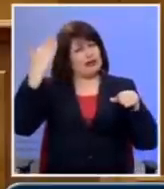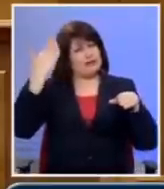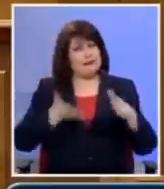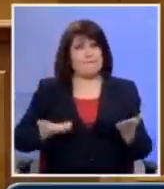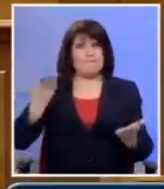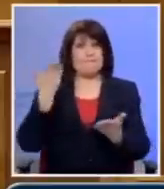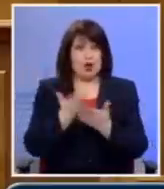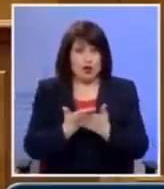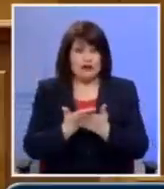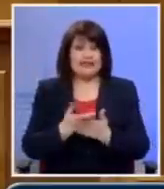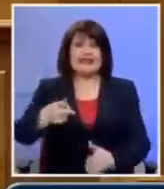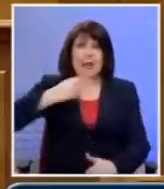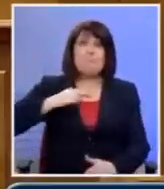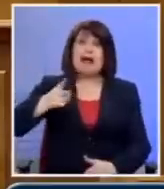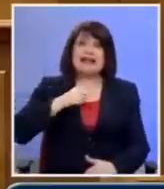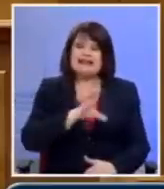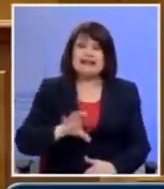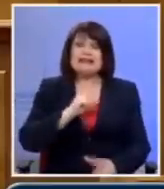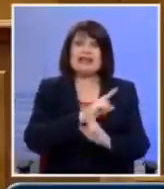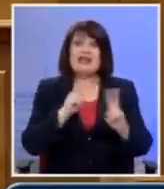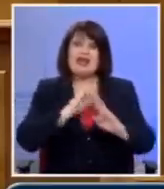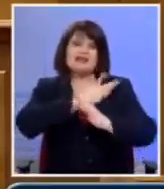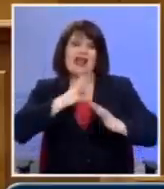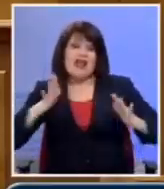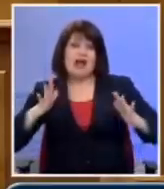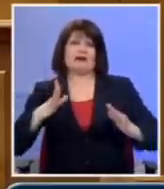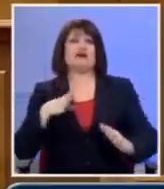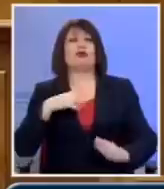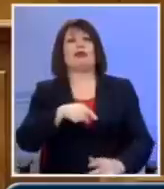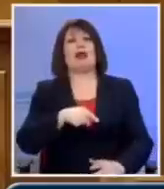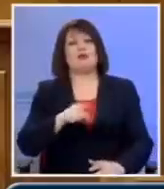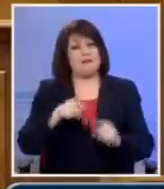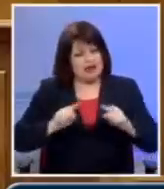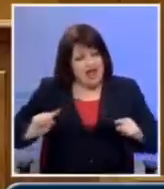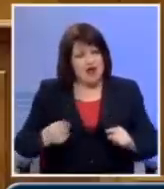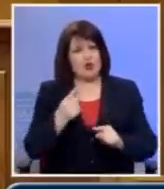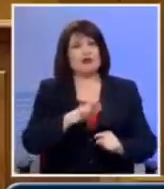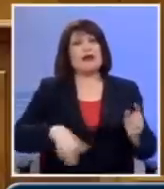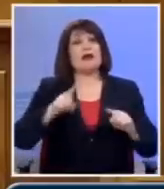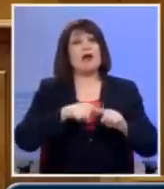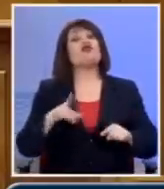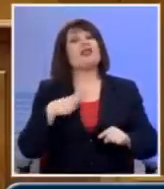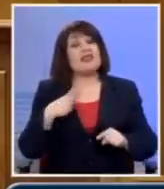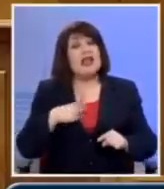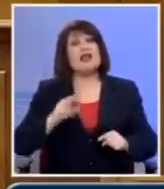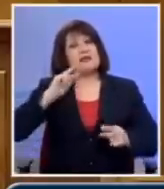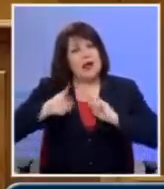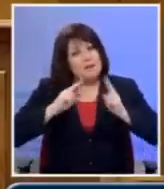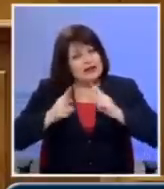κατετέθηκε να διερευνηθούν απαντήσεις καθαρές, ξάστρες, όσο και αν κάποιος αυτό ενοχλεί. Και ο ελληνικός λαός θα λάβει